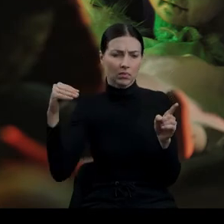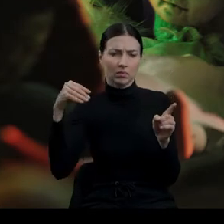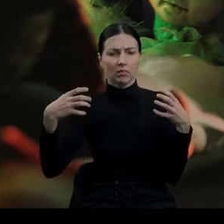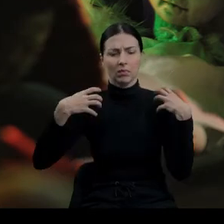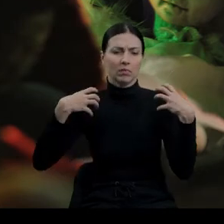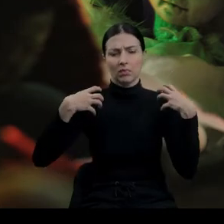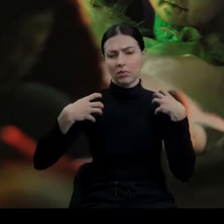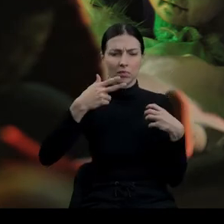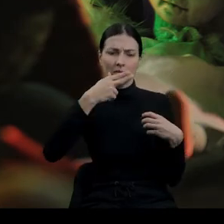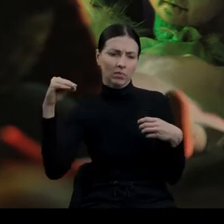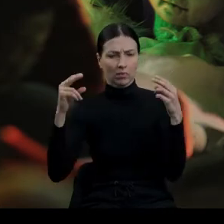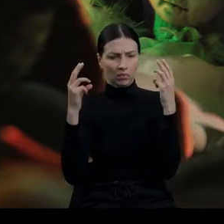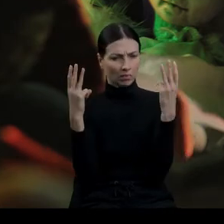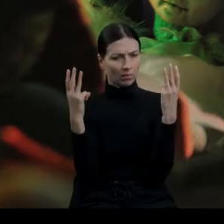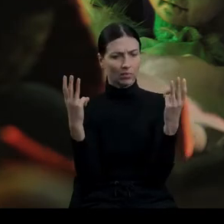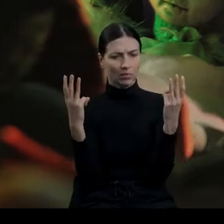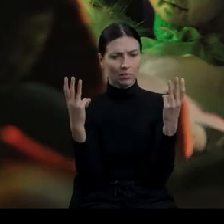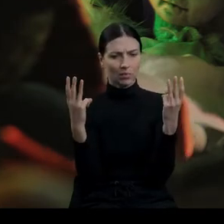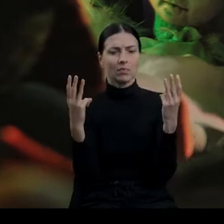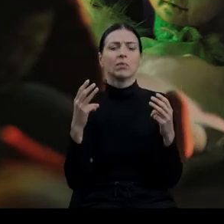Co oczywiście